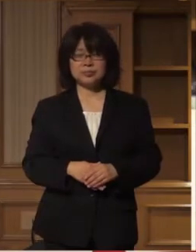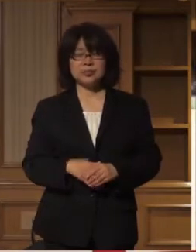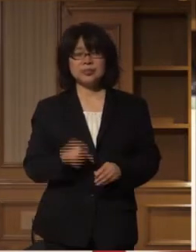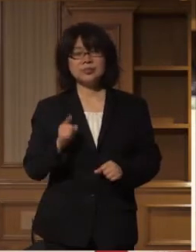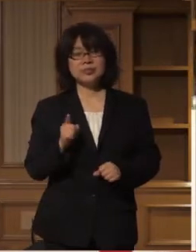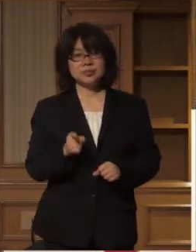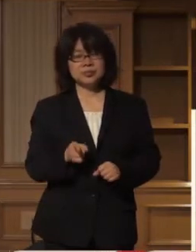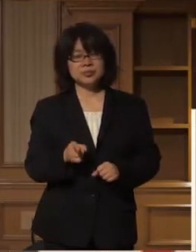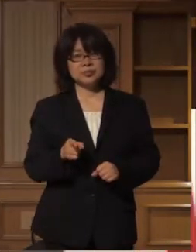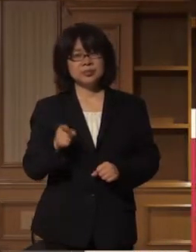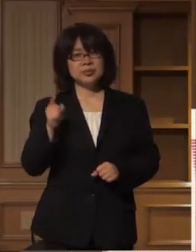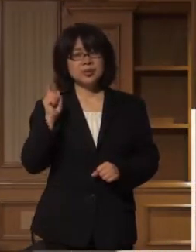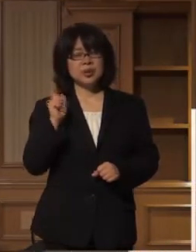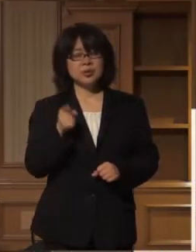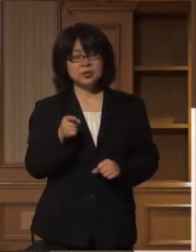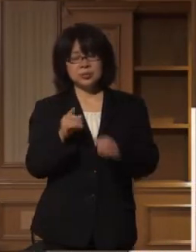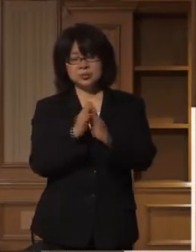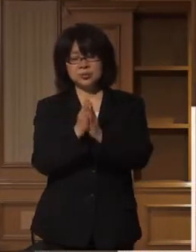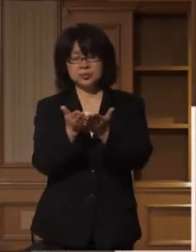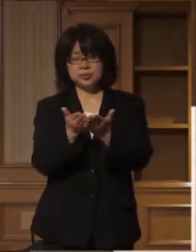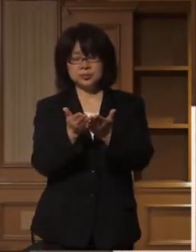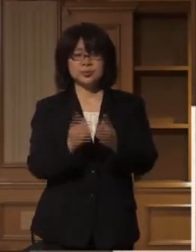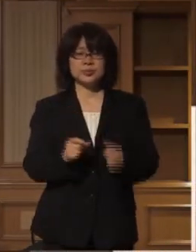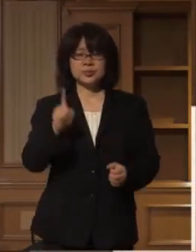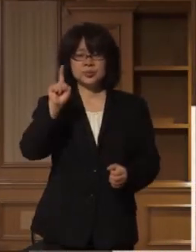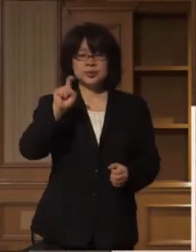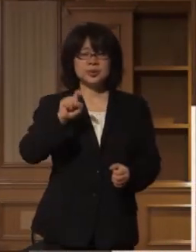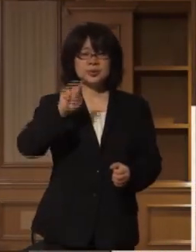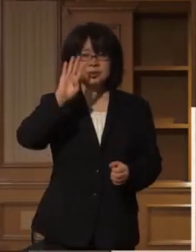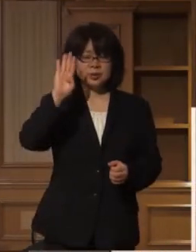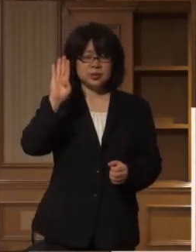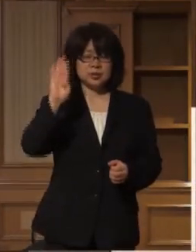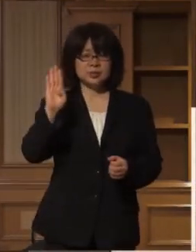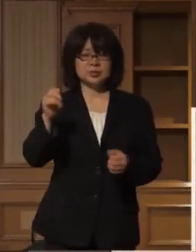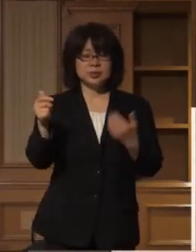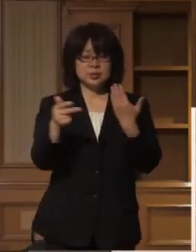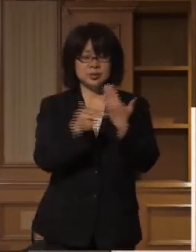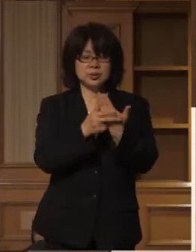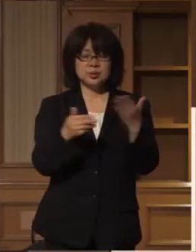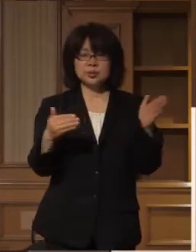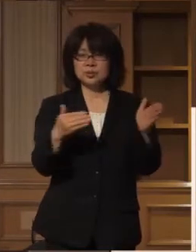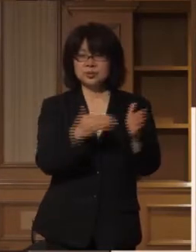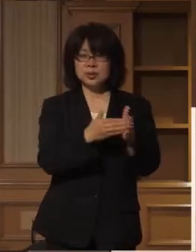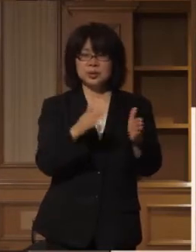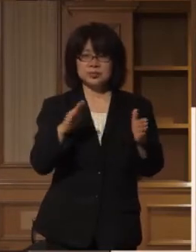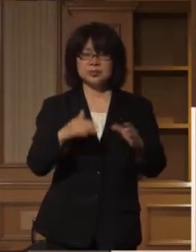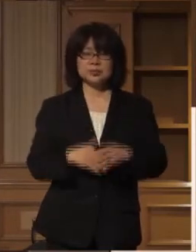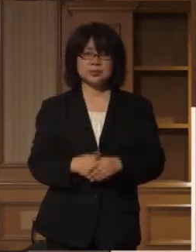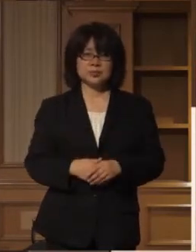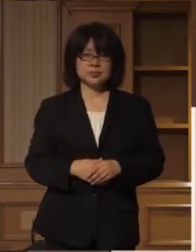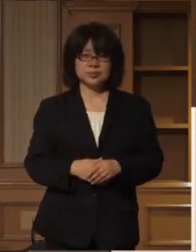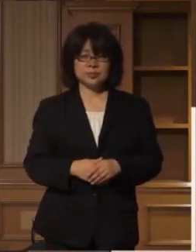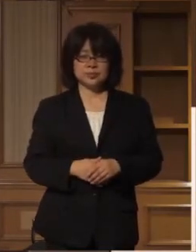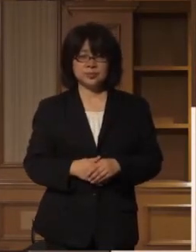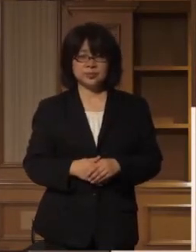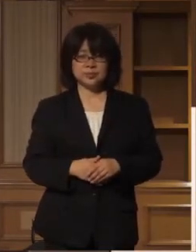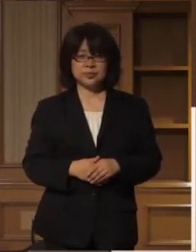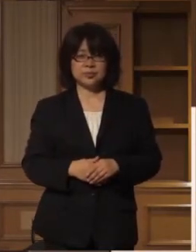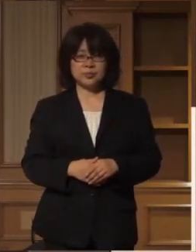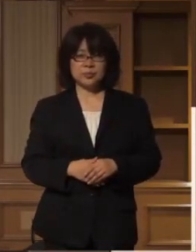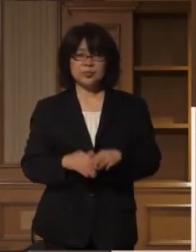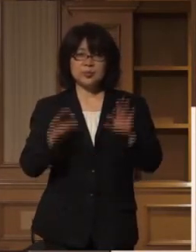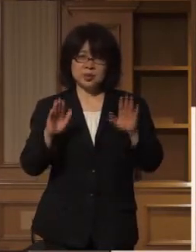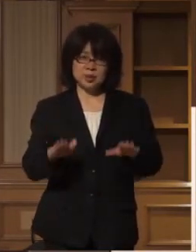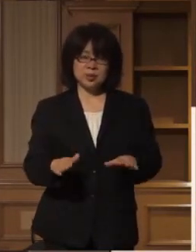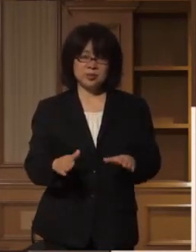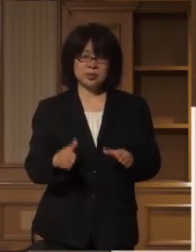が12章あって、序章があって、終章、終わりの章があって、で今日は終わりの